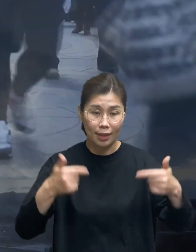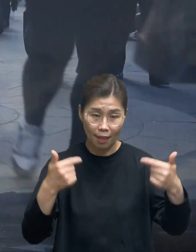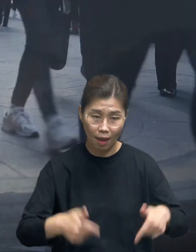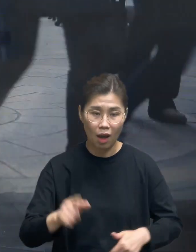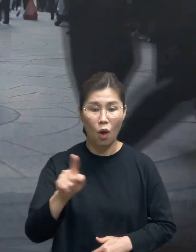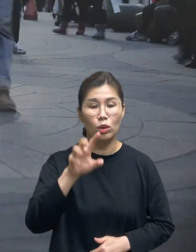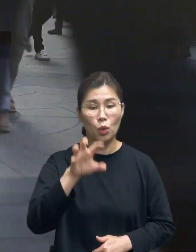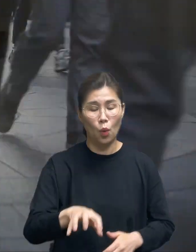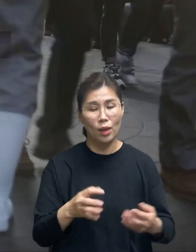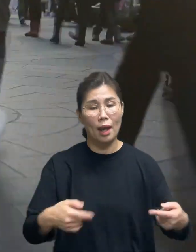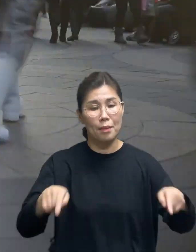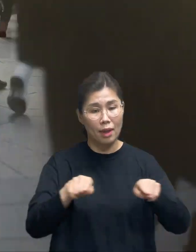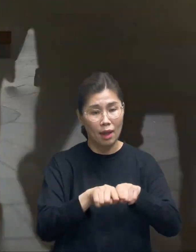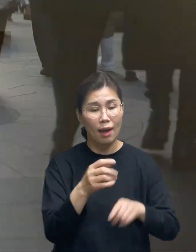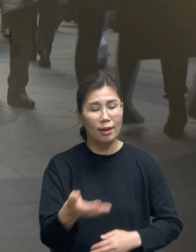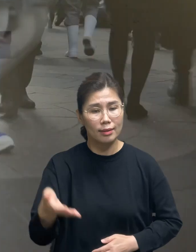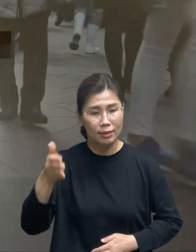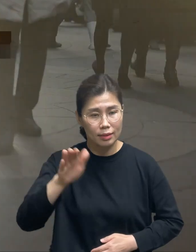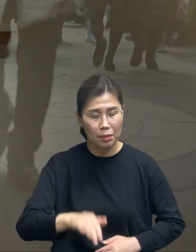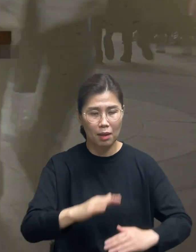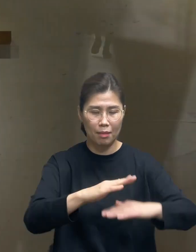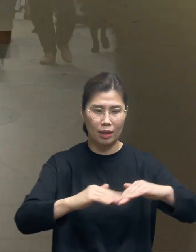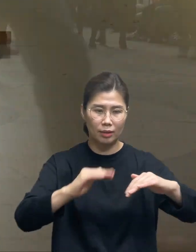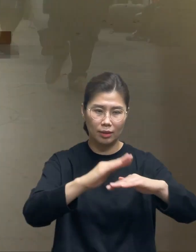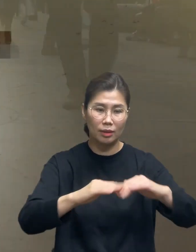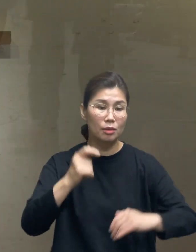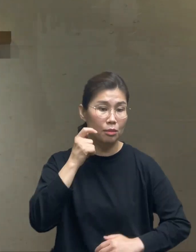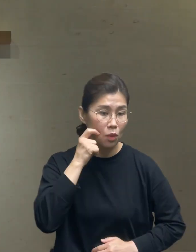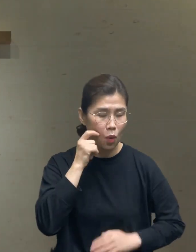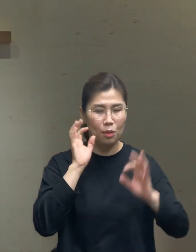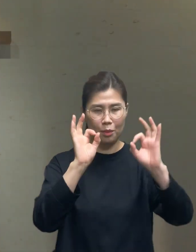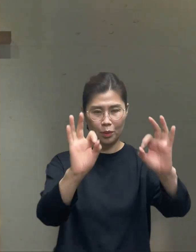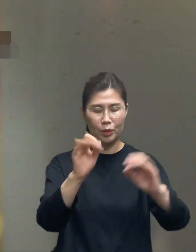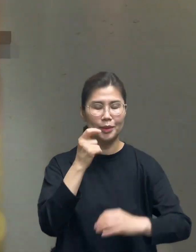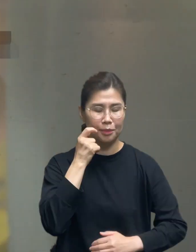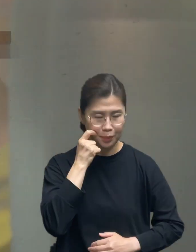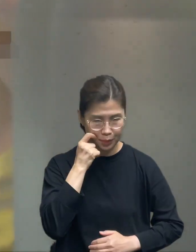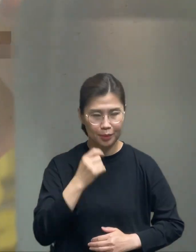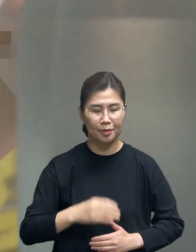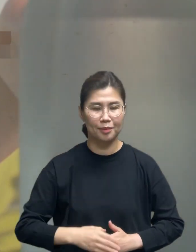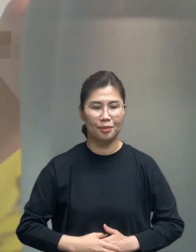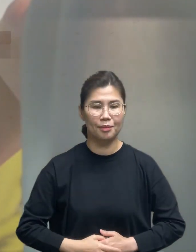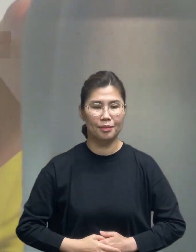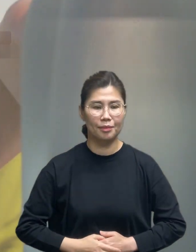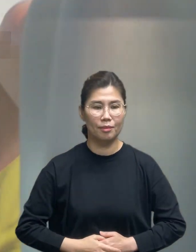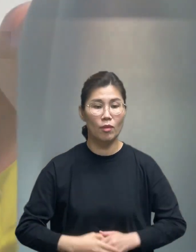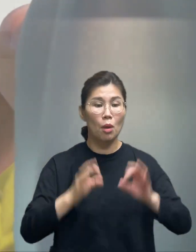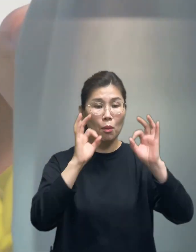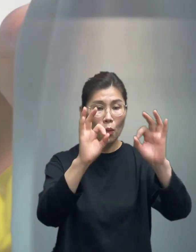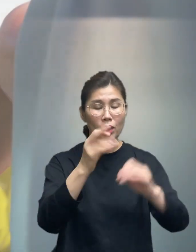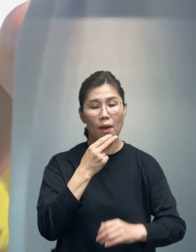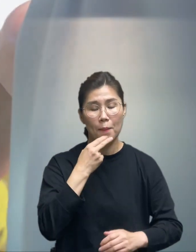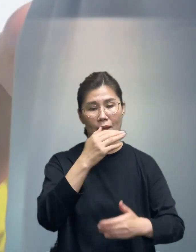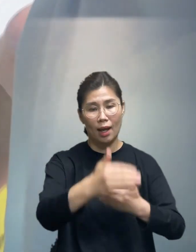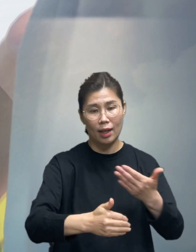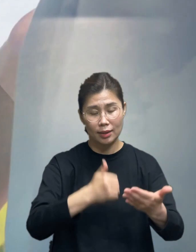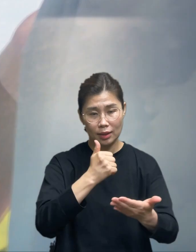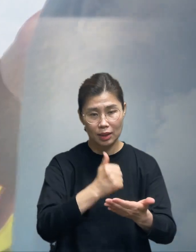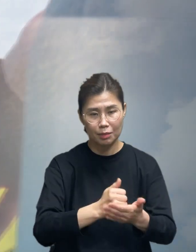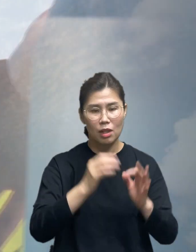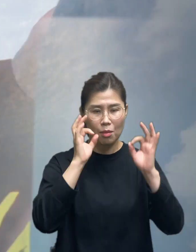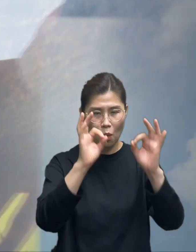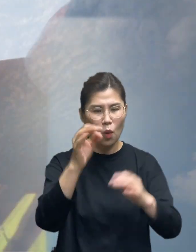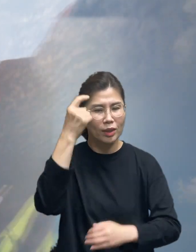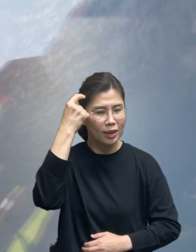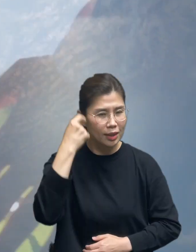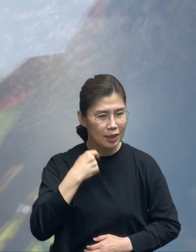하느님은 언제나 계시고 어디서나 함께하시지만 만져지지도 않고 볼 수도 없습니다 눈에 보